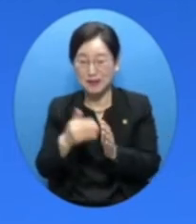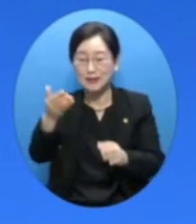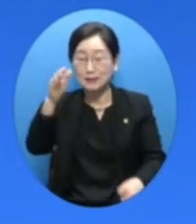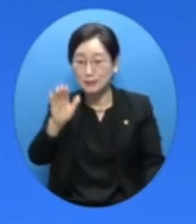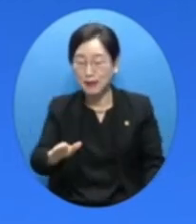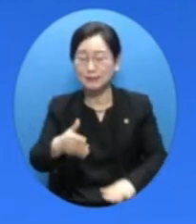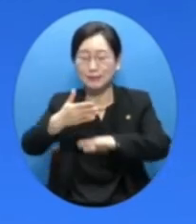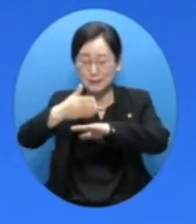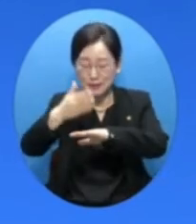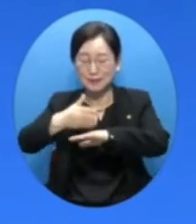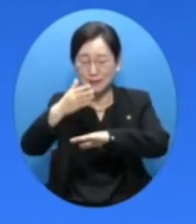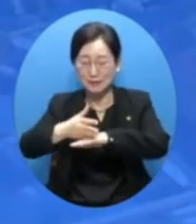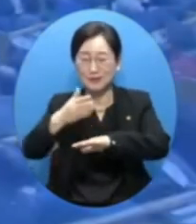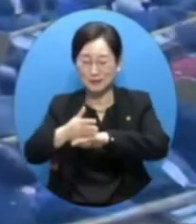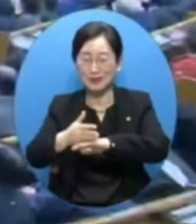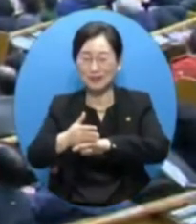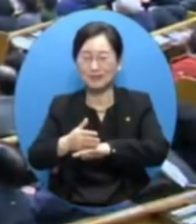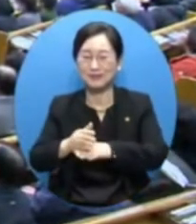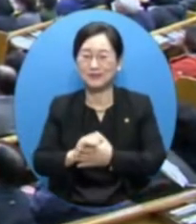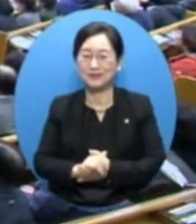불구하고 감사하고 감사합니다.